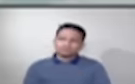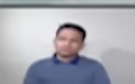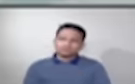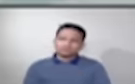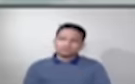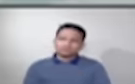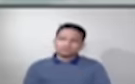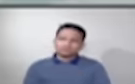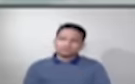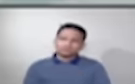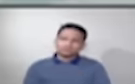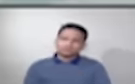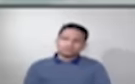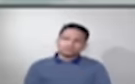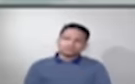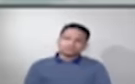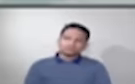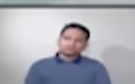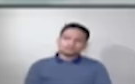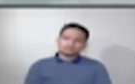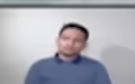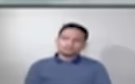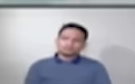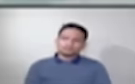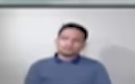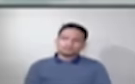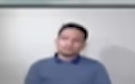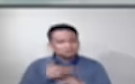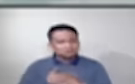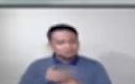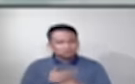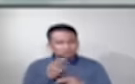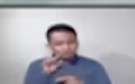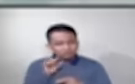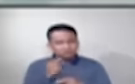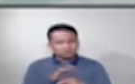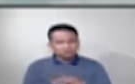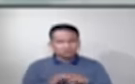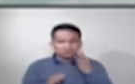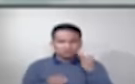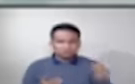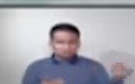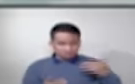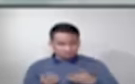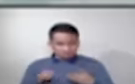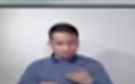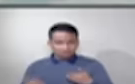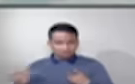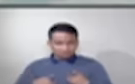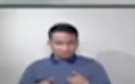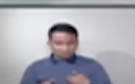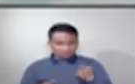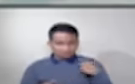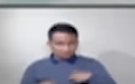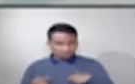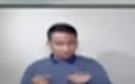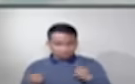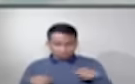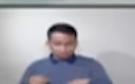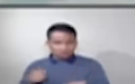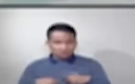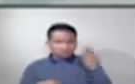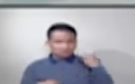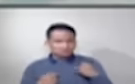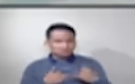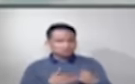naman pwedeng ano ko. Bigyan mo naman ako ng konting ano. Kung hindi ako dumaan dito, hindi ka magkakaganyan kasi lagi